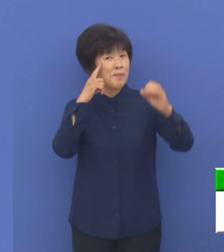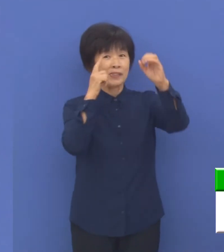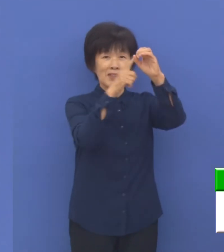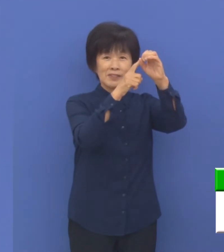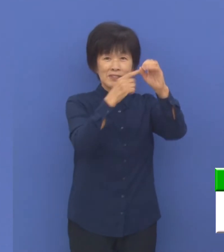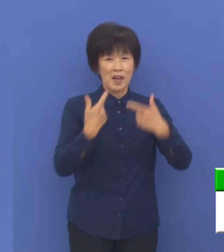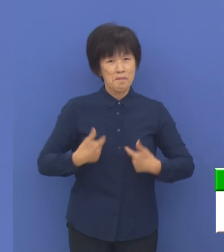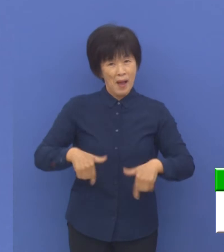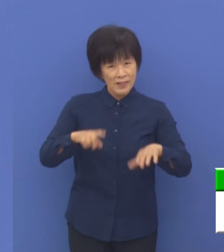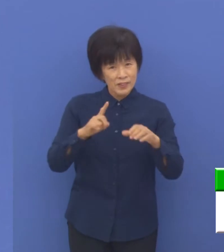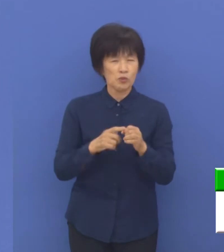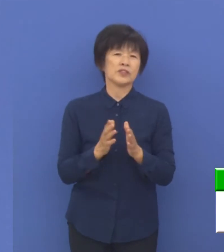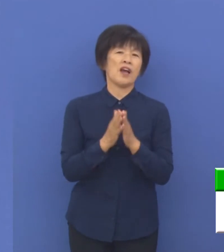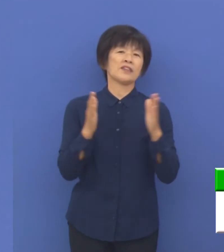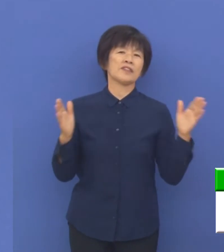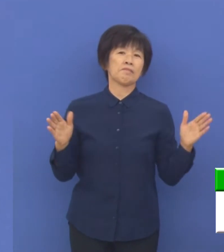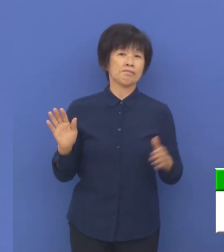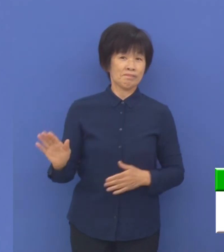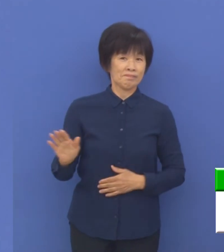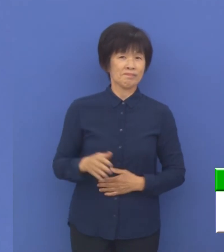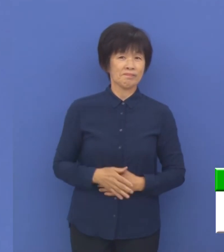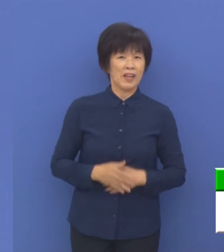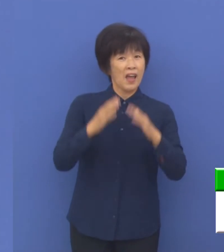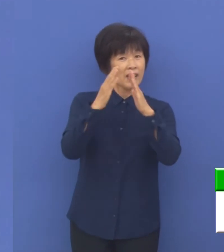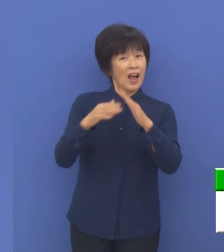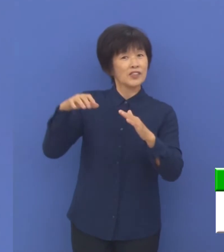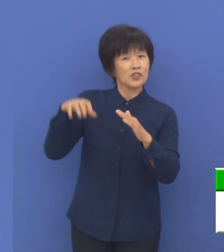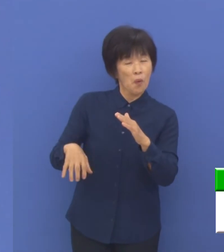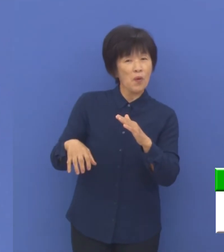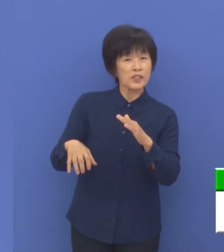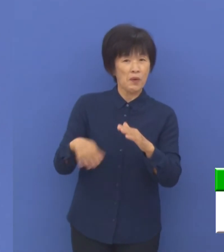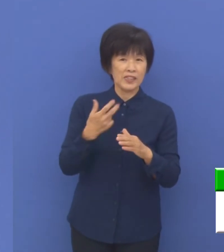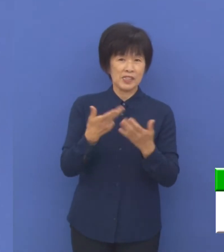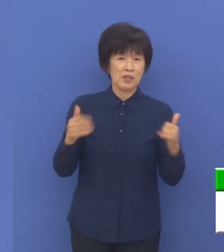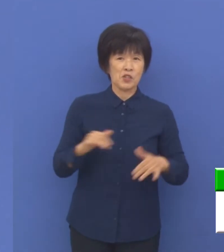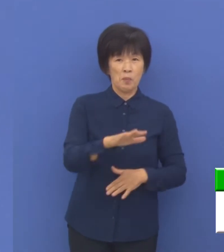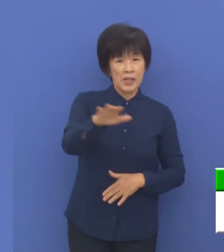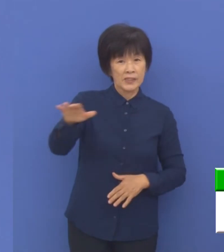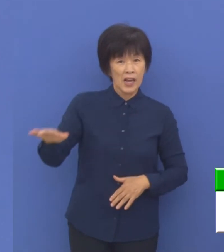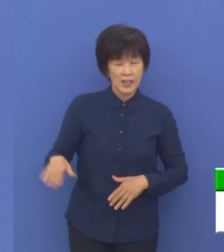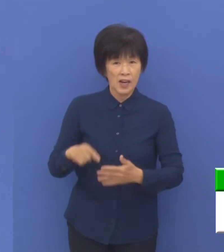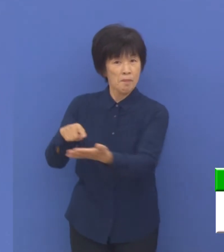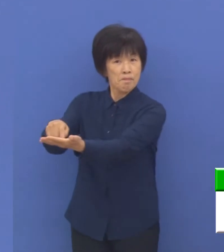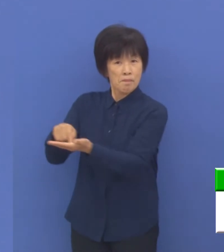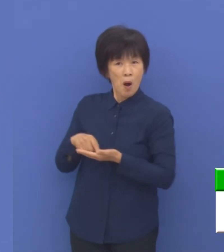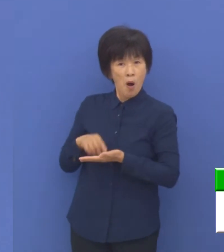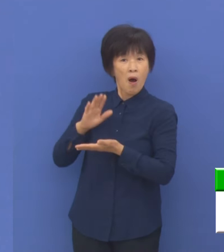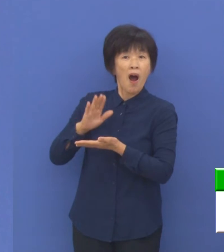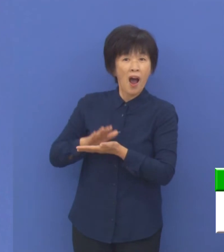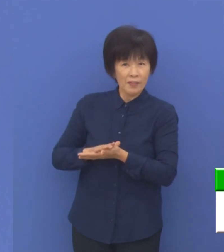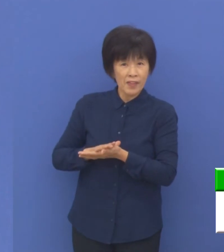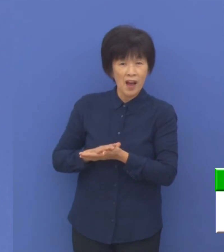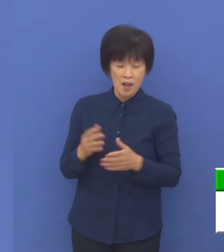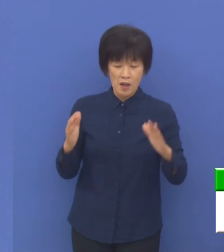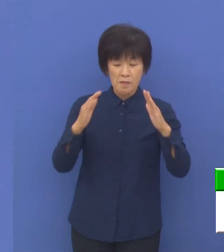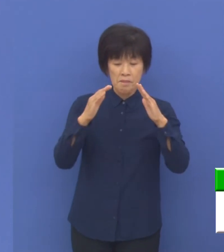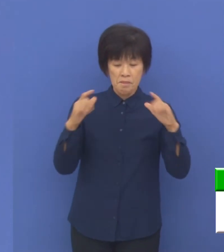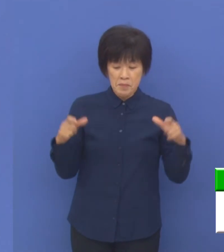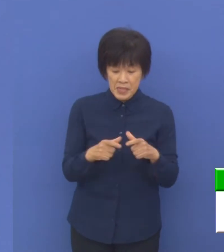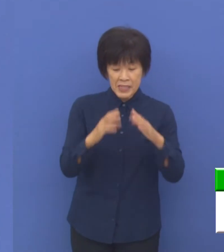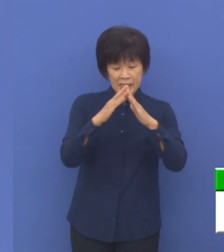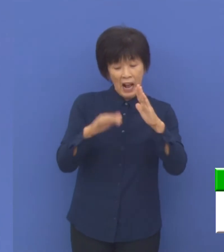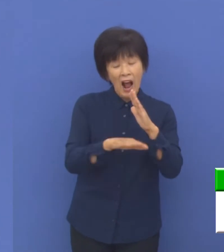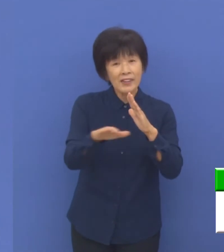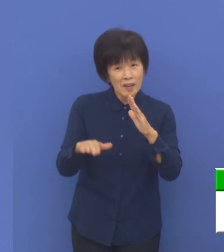毎年開催しています会場には市民の皆さんからご応募いただいた右